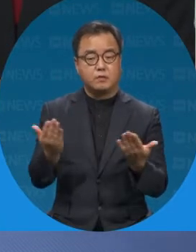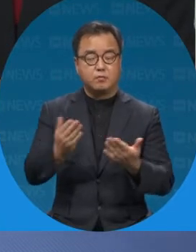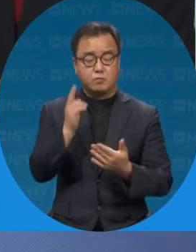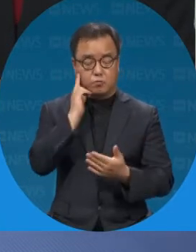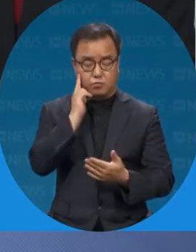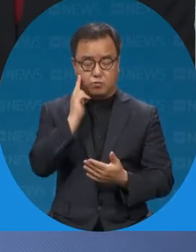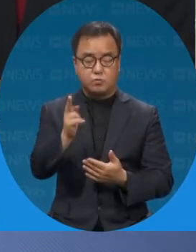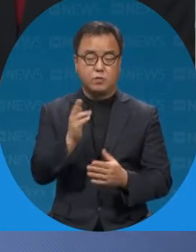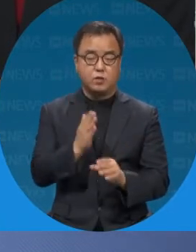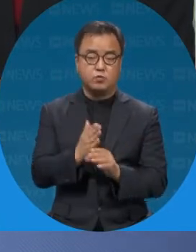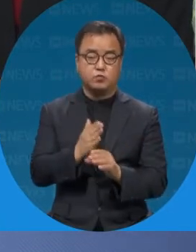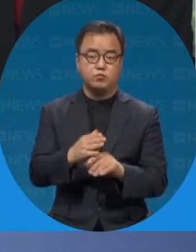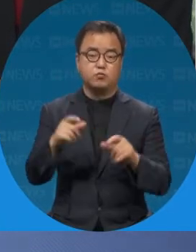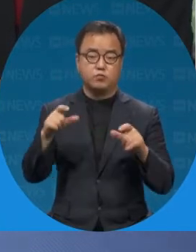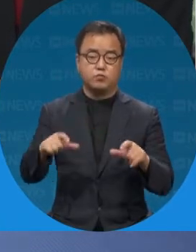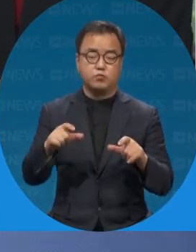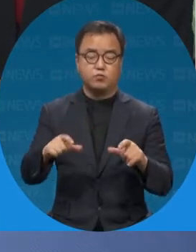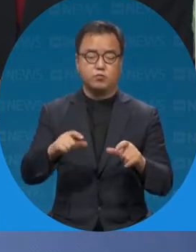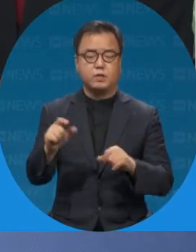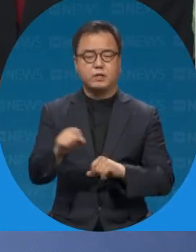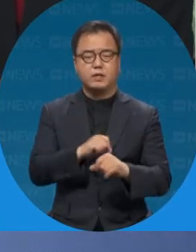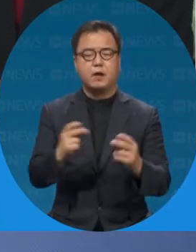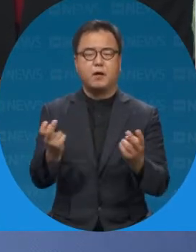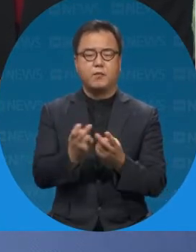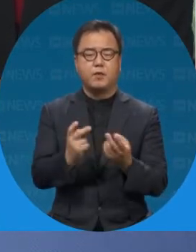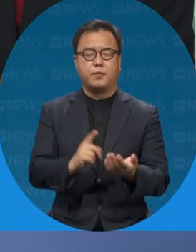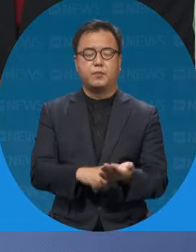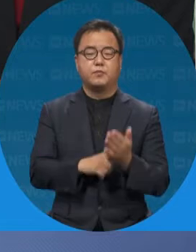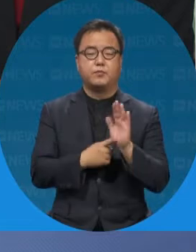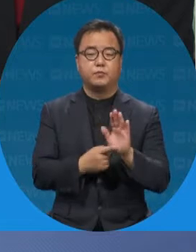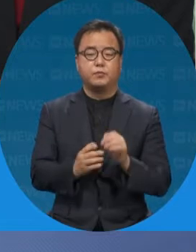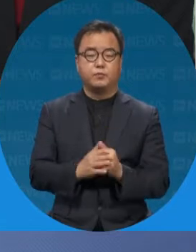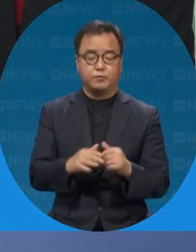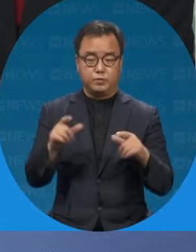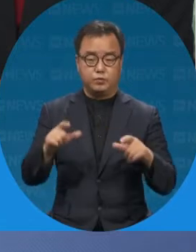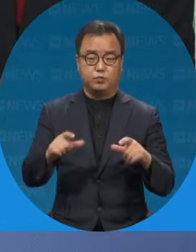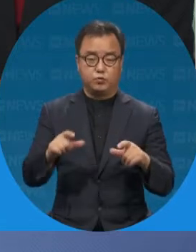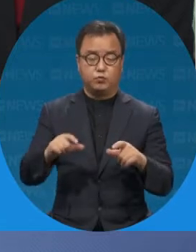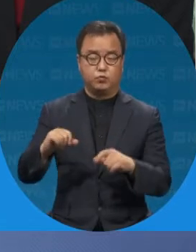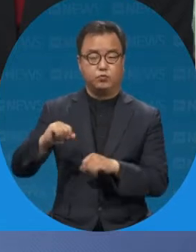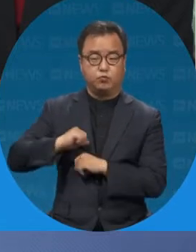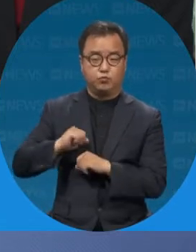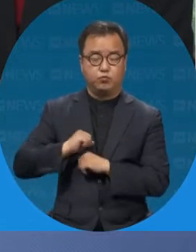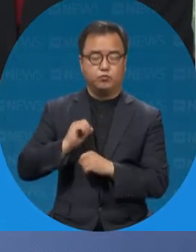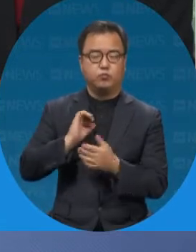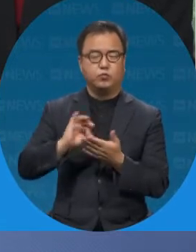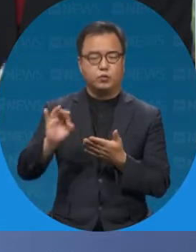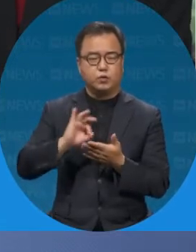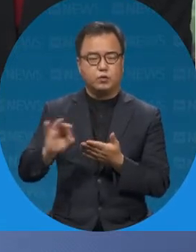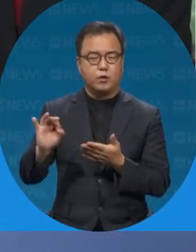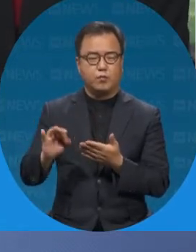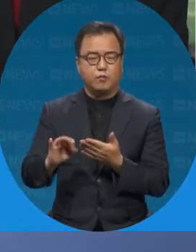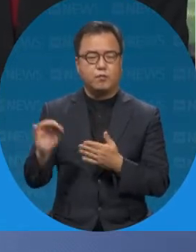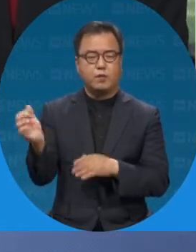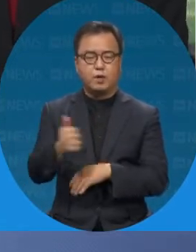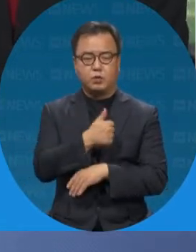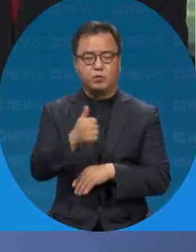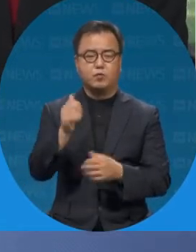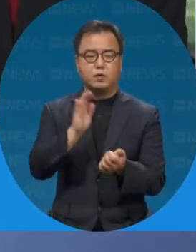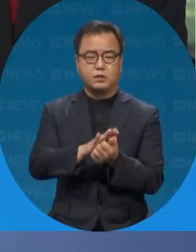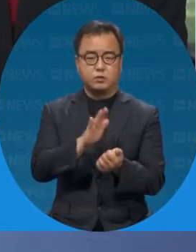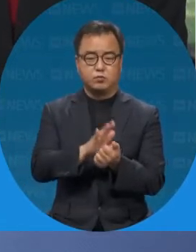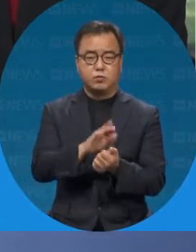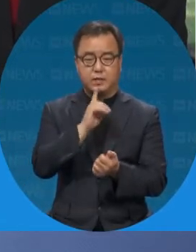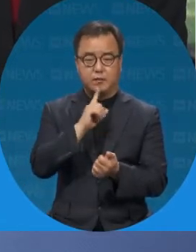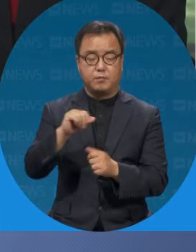심각해지자 매사추세츠주에서는 특단의 조처를 내렸는데요. 주 방위군을 투입해서 이 통학을 지원하기로 한 겁니다. 네.